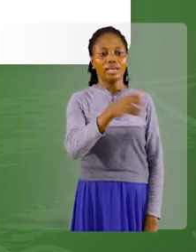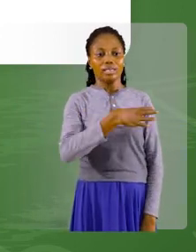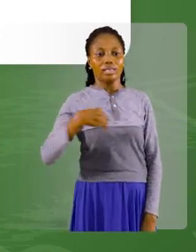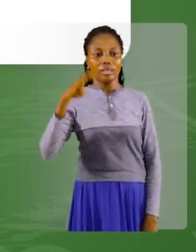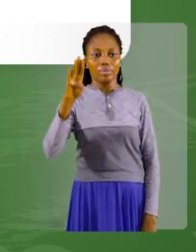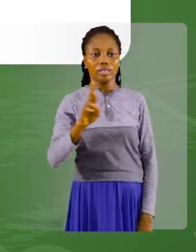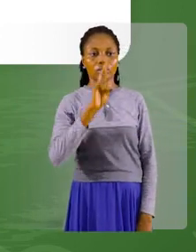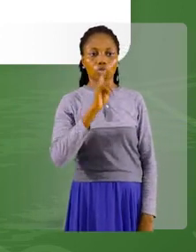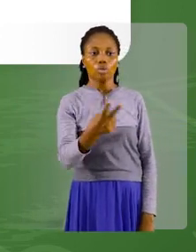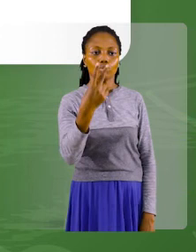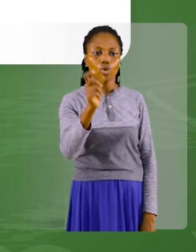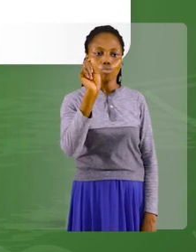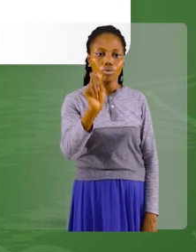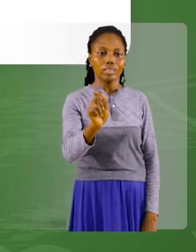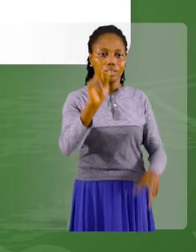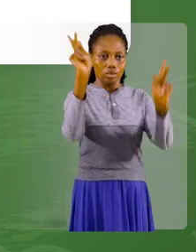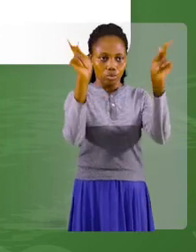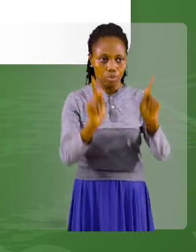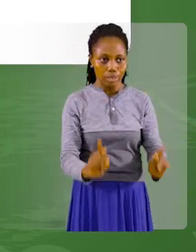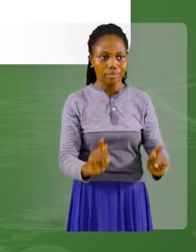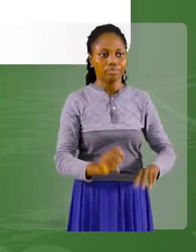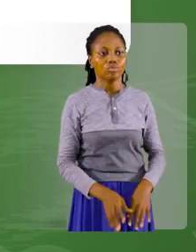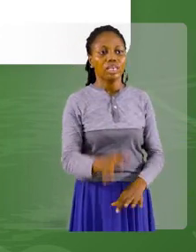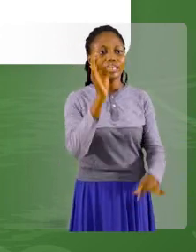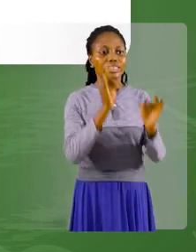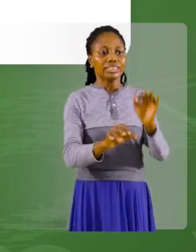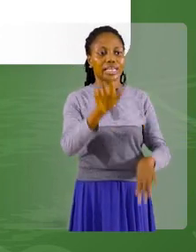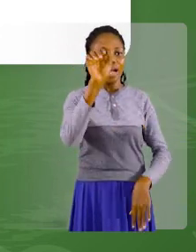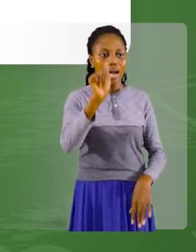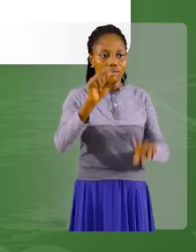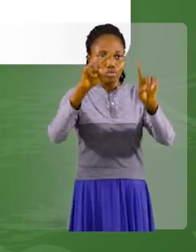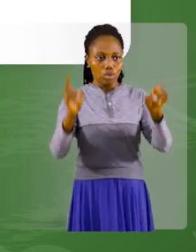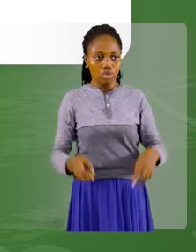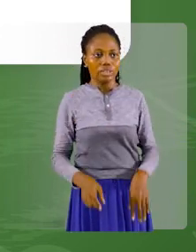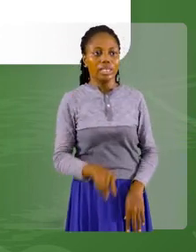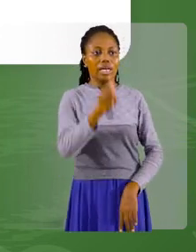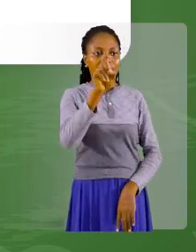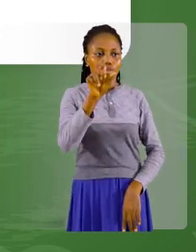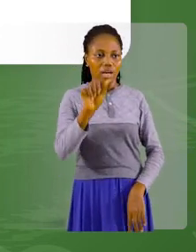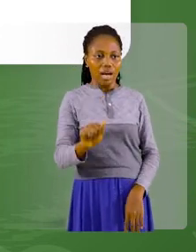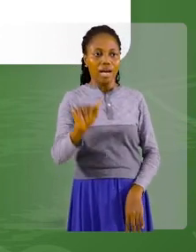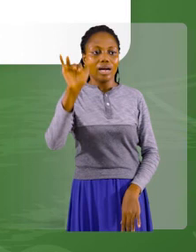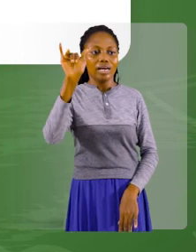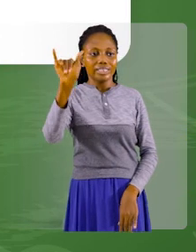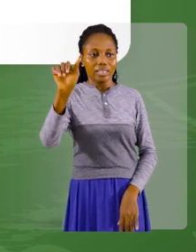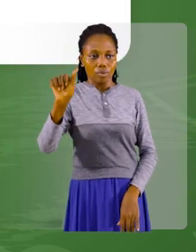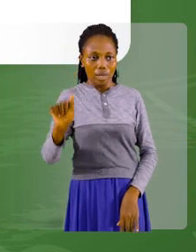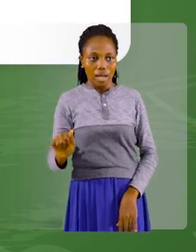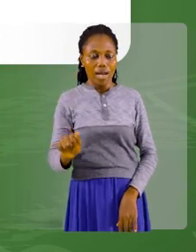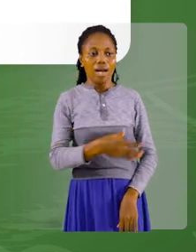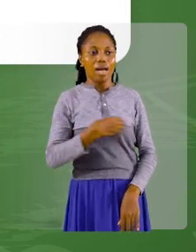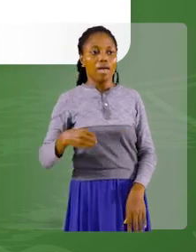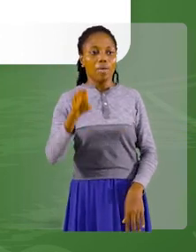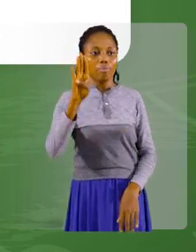B sont 2 points du plan. Si A a pour coordonnées x de A, y de A,